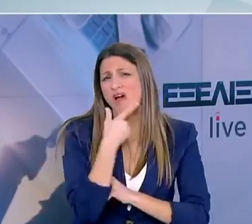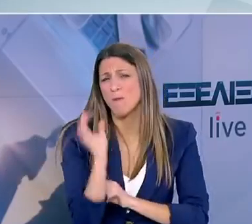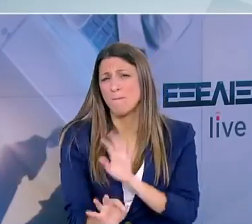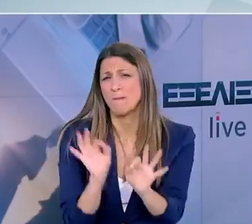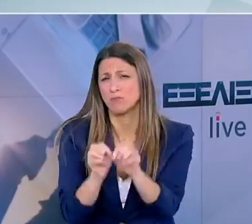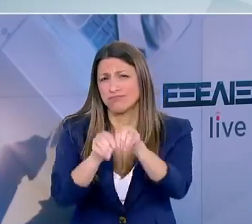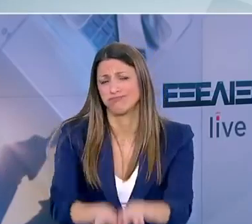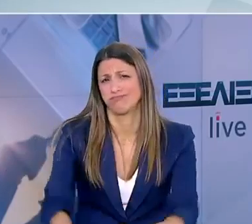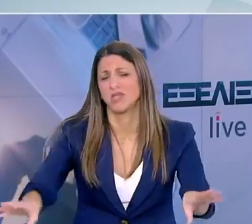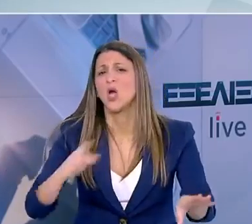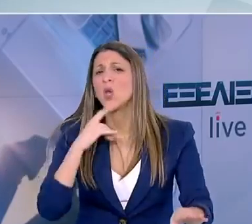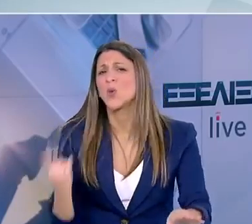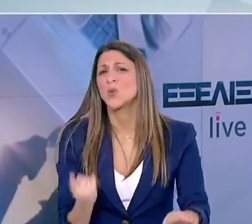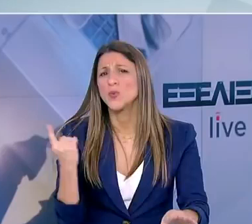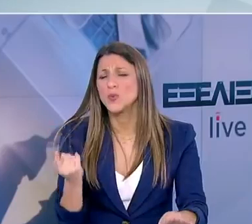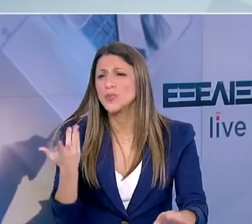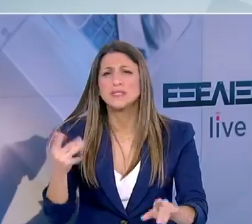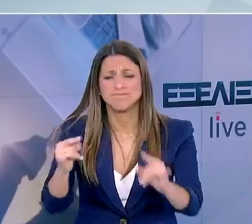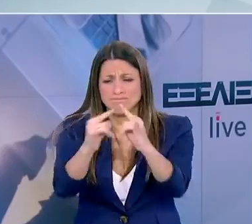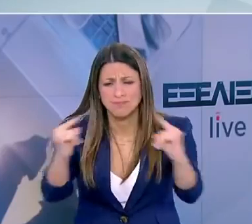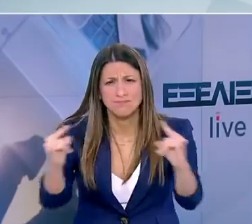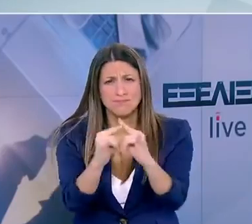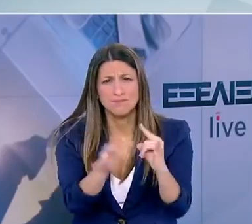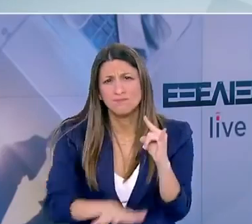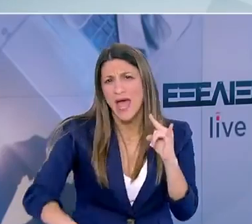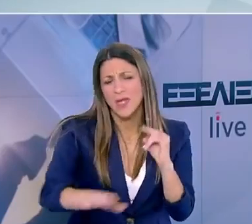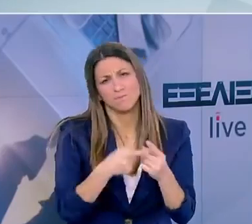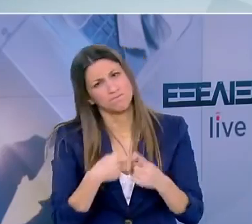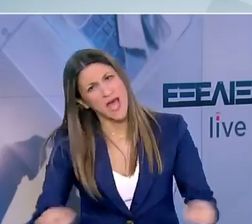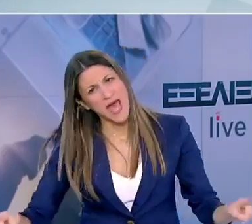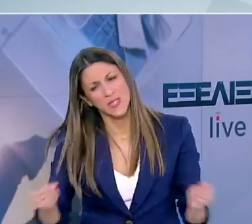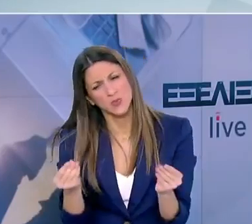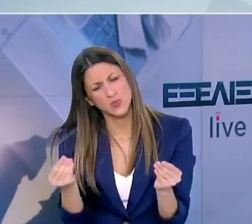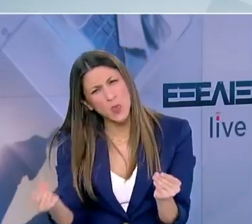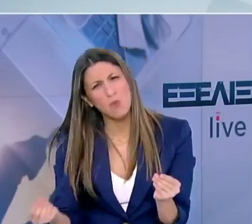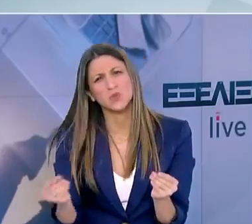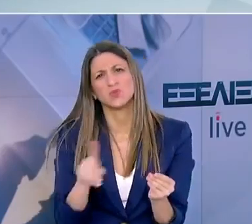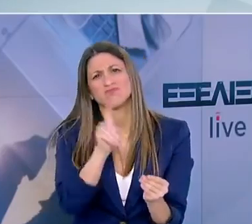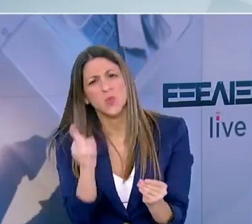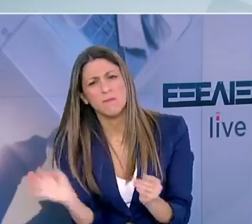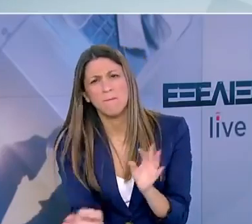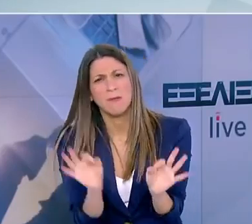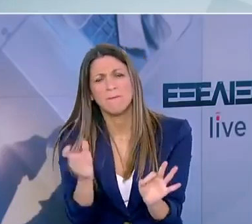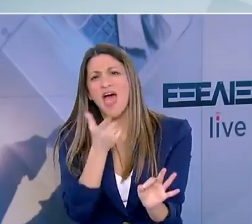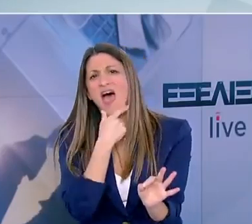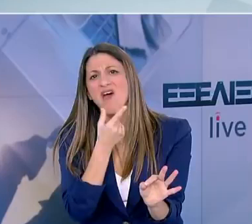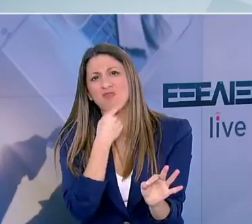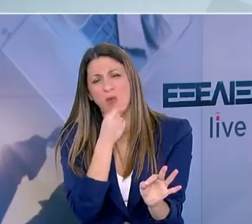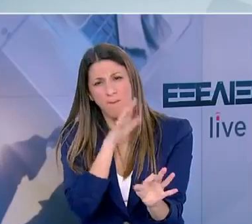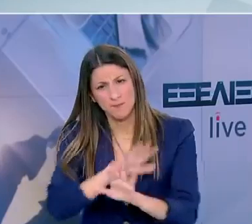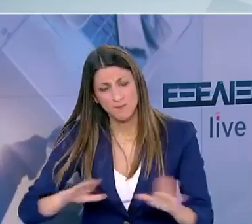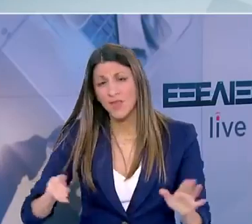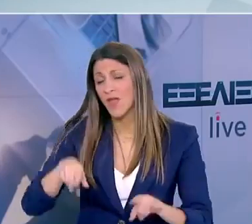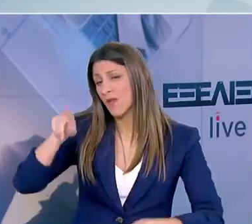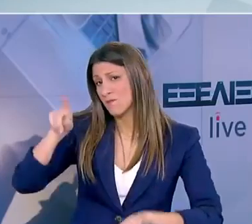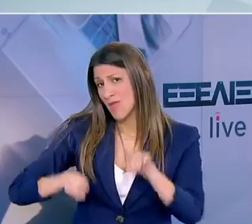ζουν σε υποβαθμισμένες κατοικίες και σε διαχωρισμένους οικισμούς κάποιοι από αυτούς. Σε πολλά μέρη της Ευρώπης εξακολουθούν να μην έχουν